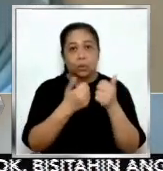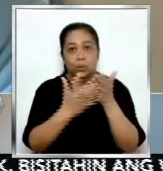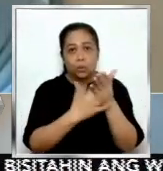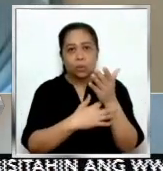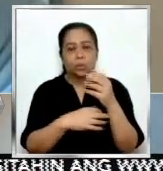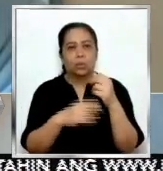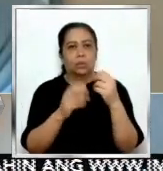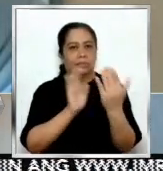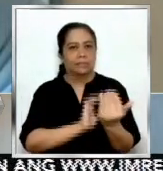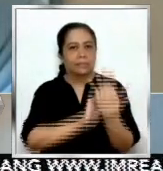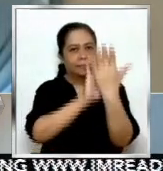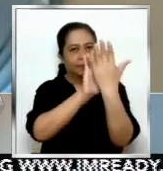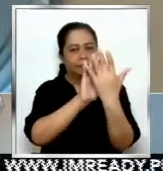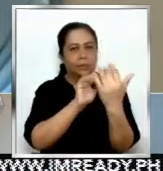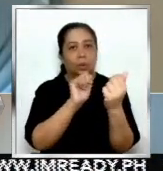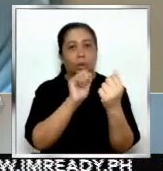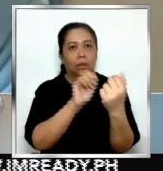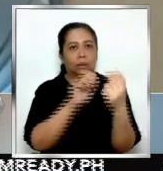interface